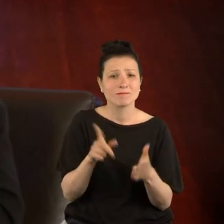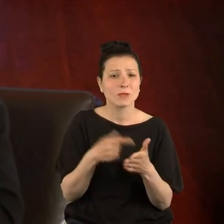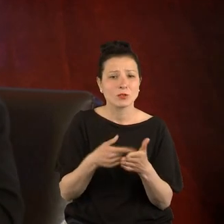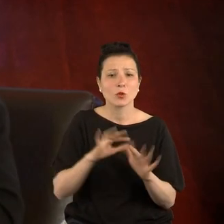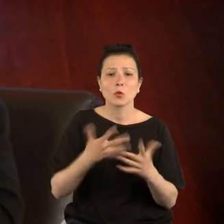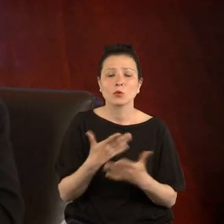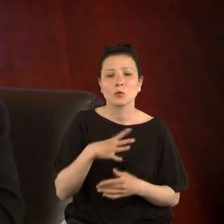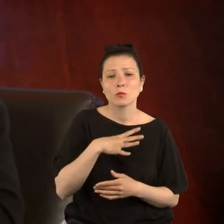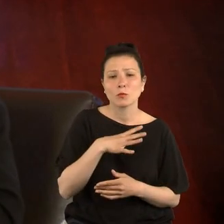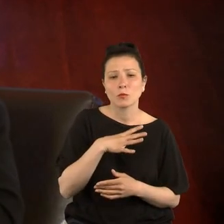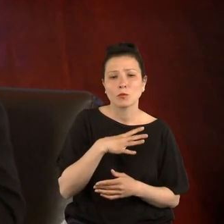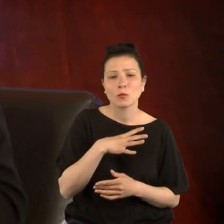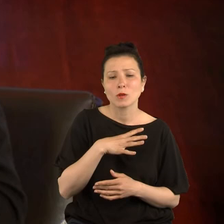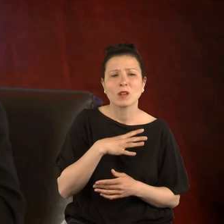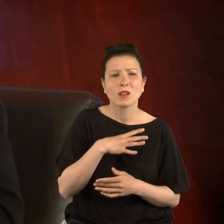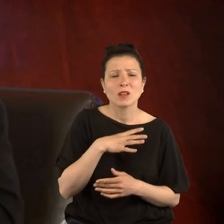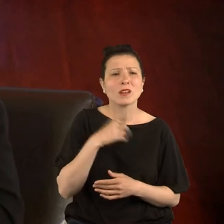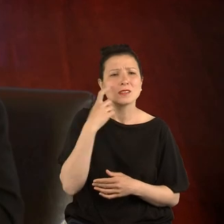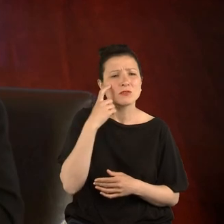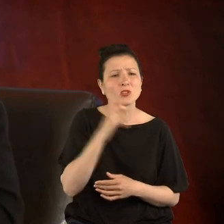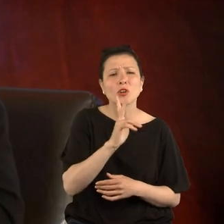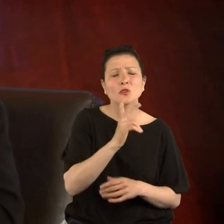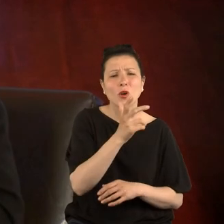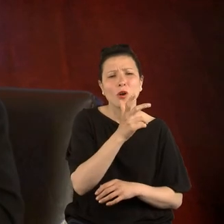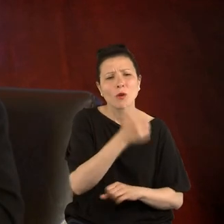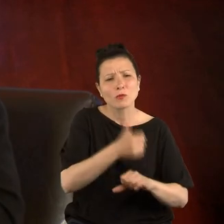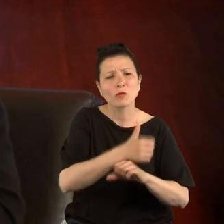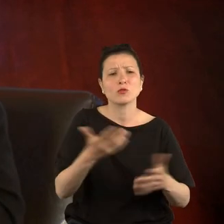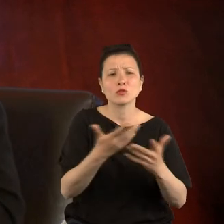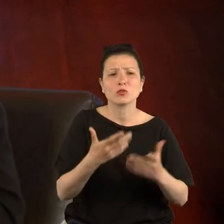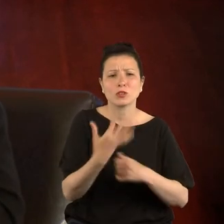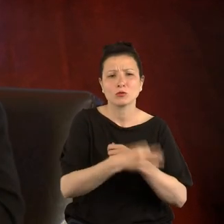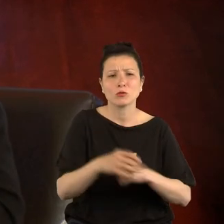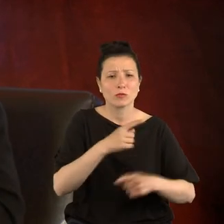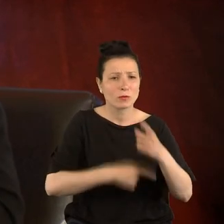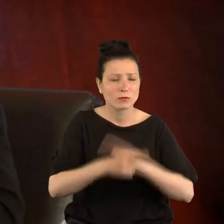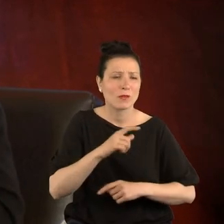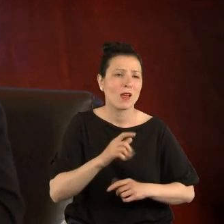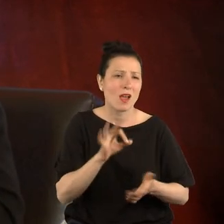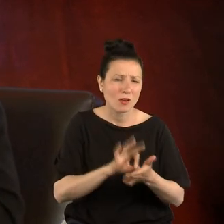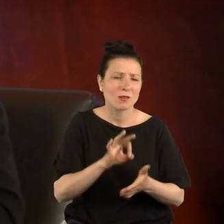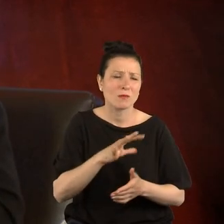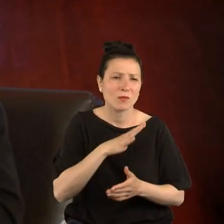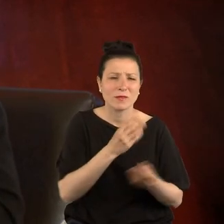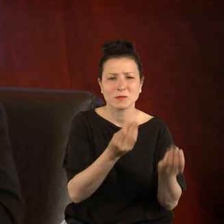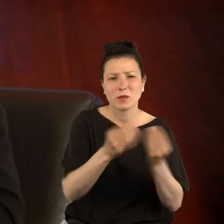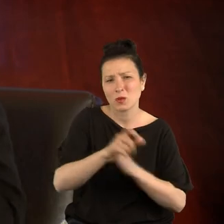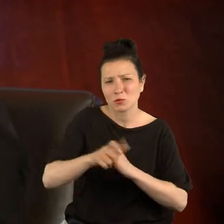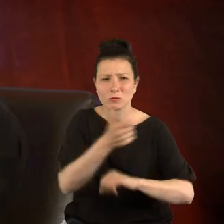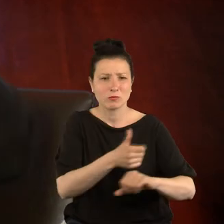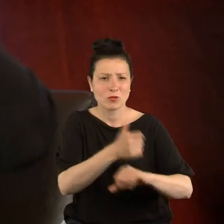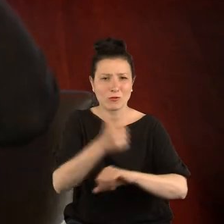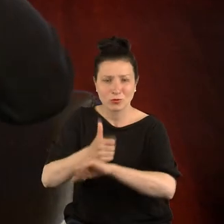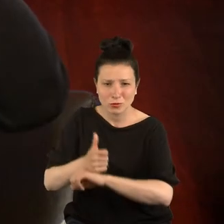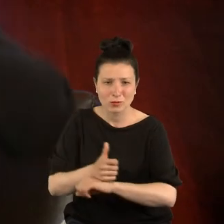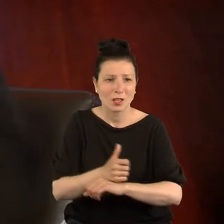Najczęściej to był u nas przewodniczący Zrzeszenia Studentów z Niepełnosprawnością. Akurat mieliśmy znakomitych tych przewodniczących i